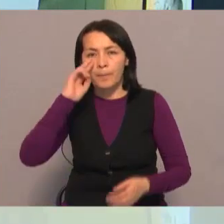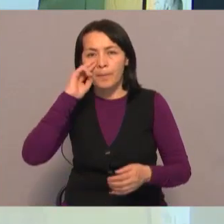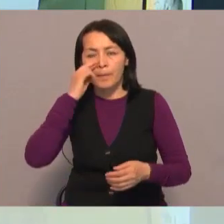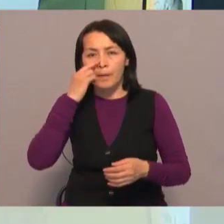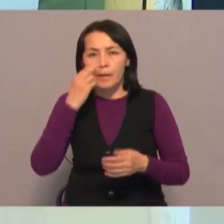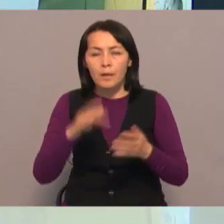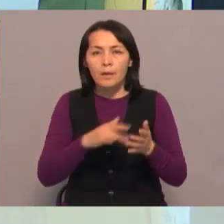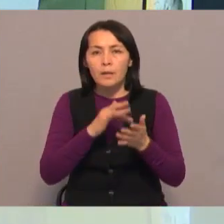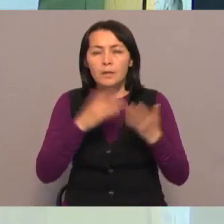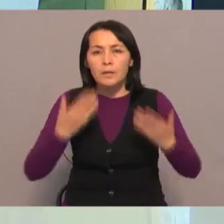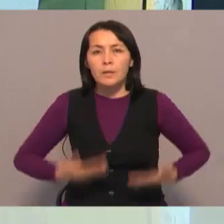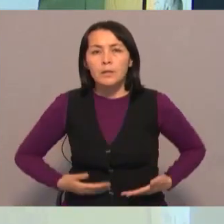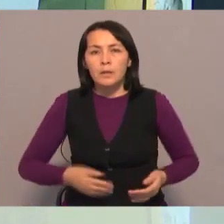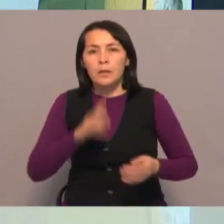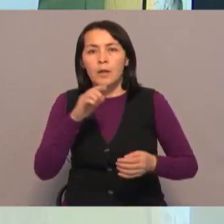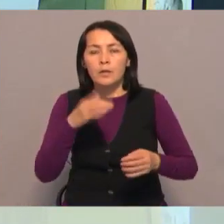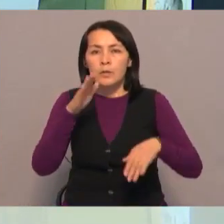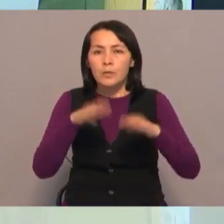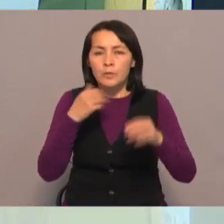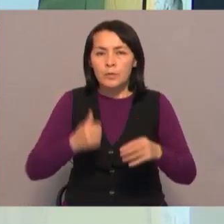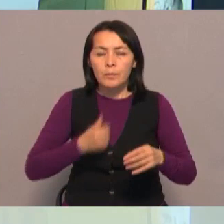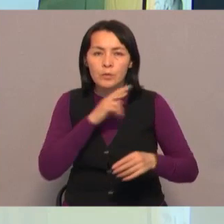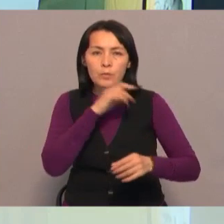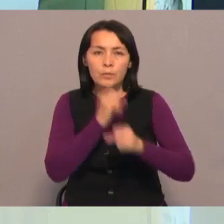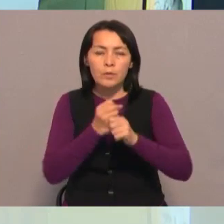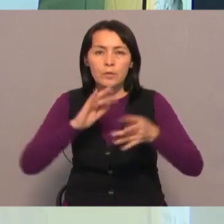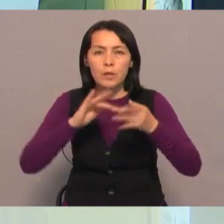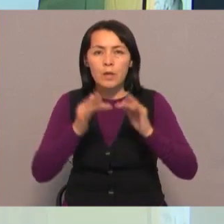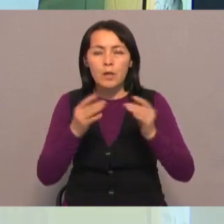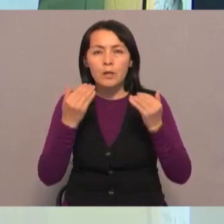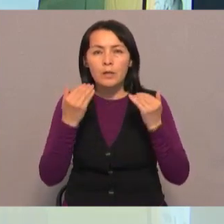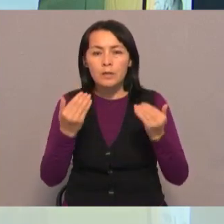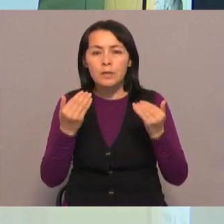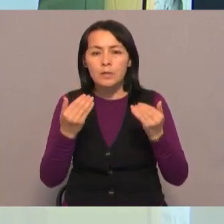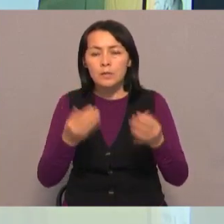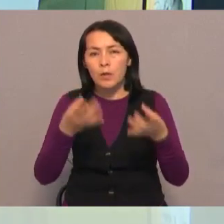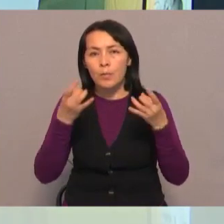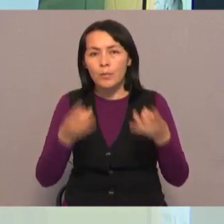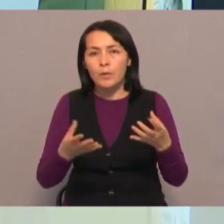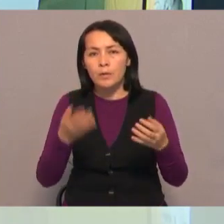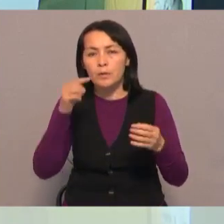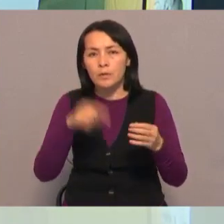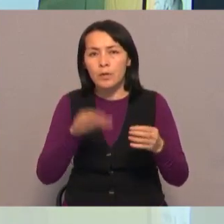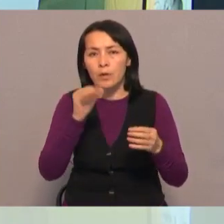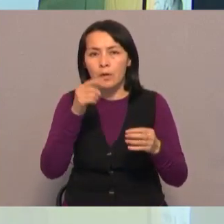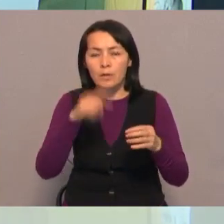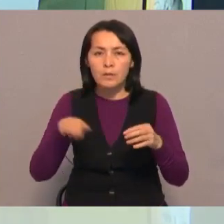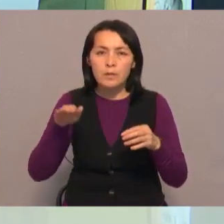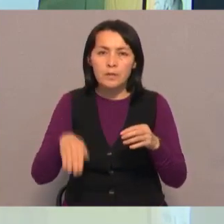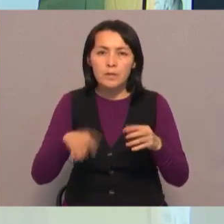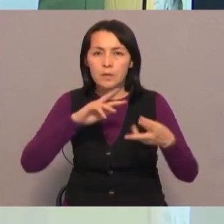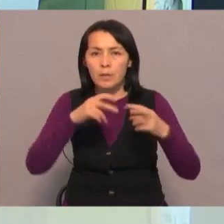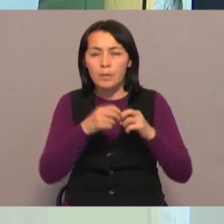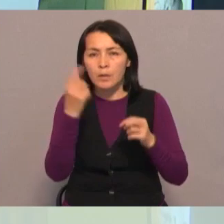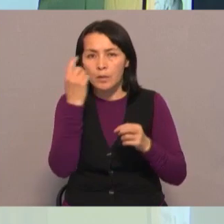Шымкентский Бекжан Урадин построил успешную карьеру в соцсетях. Казалось бы, ничего необычного, если бы не тот факт, что он с детства имеет проблемы